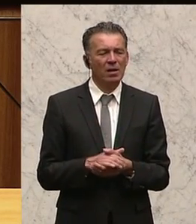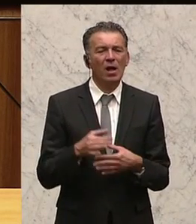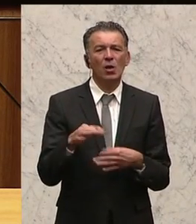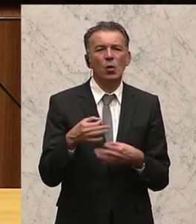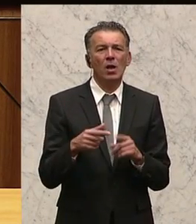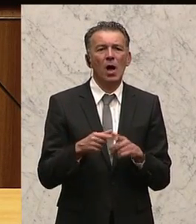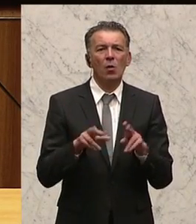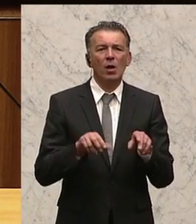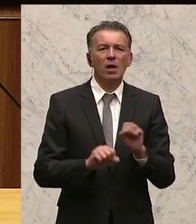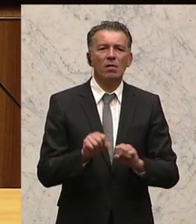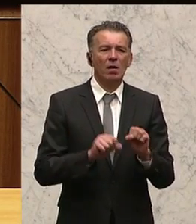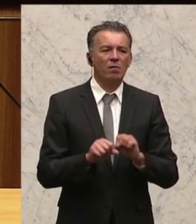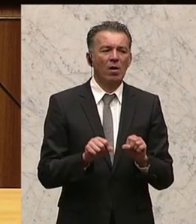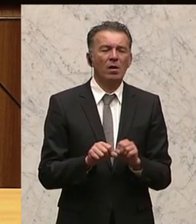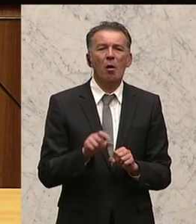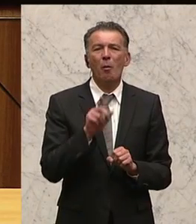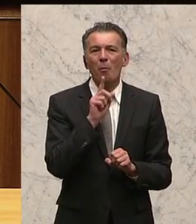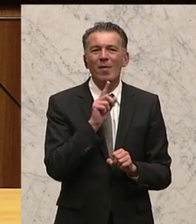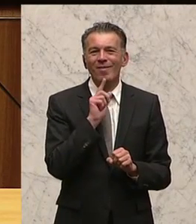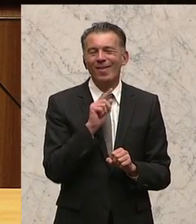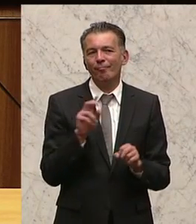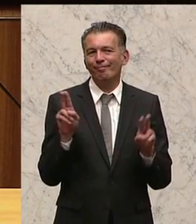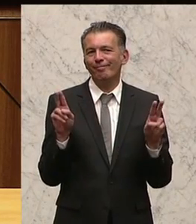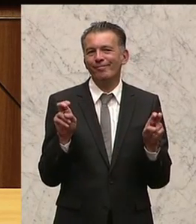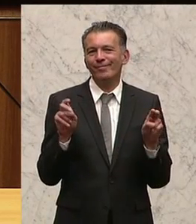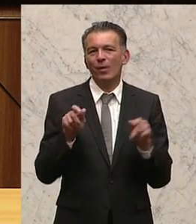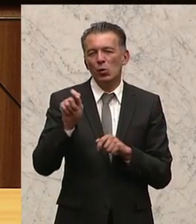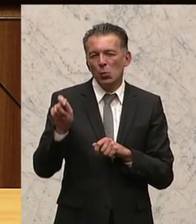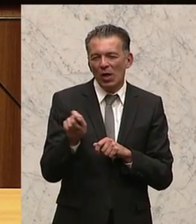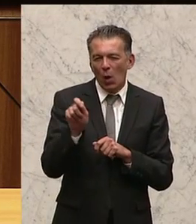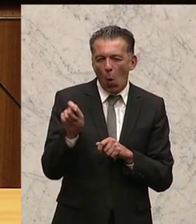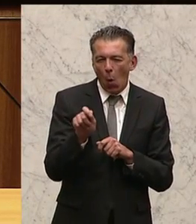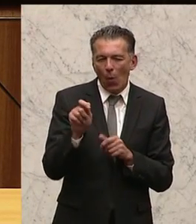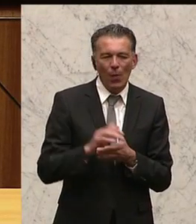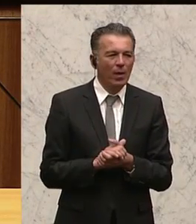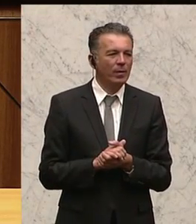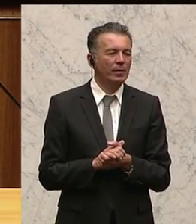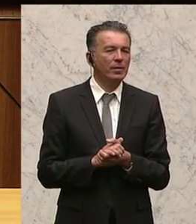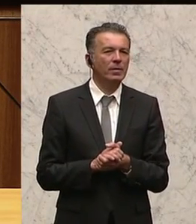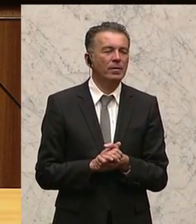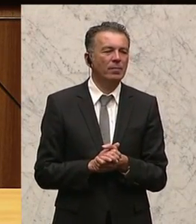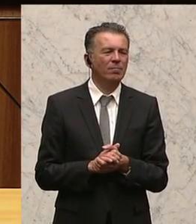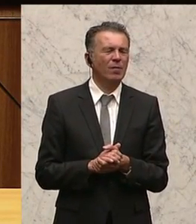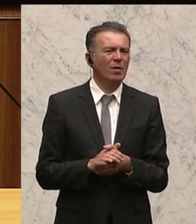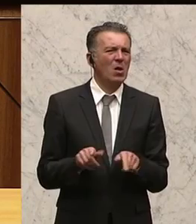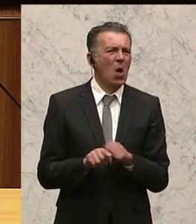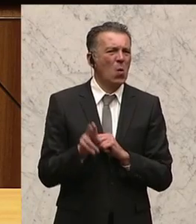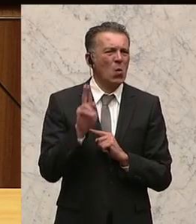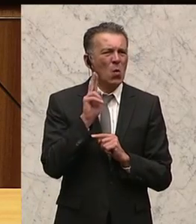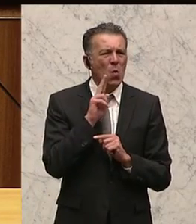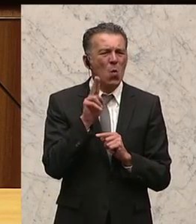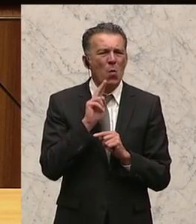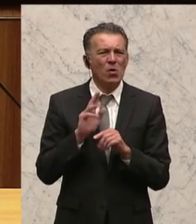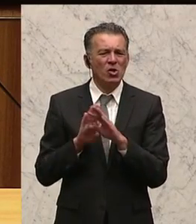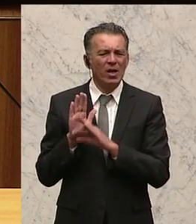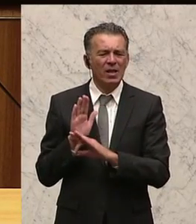und rechtsanwalt ein bisschen zum spielen gemacht wird und was zweit das ist ganz komisch an diese richtlinie zwar wir führen da eine strafe wieder